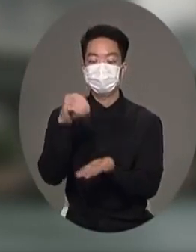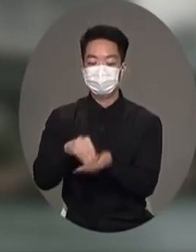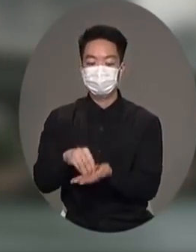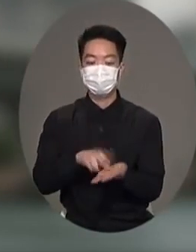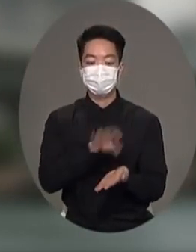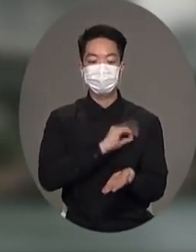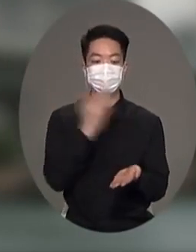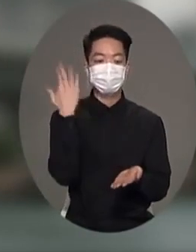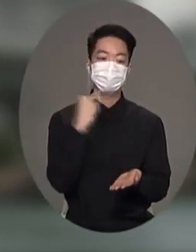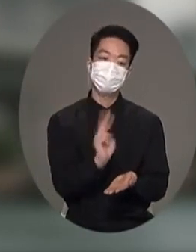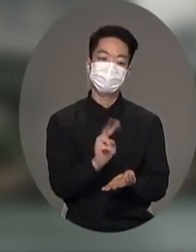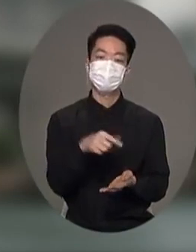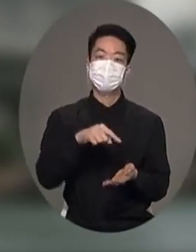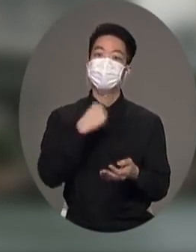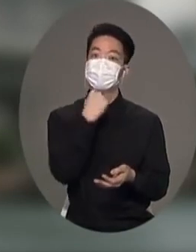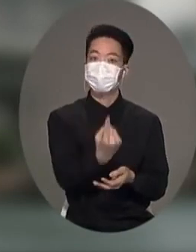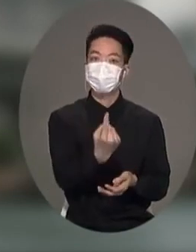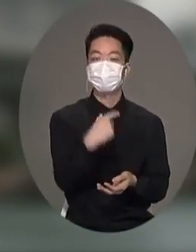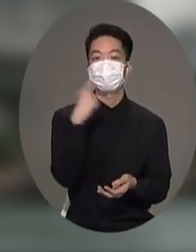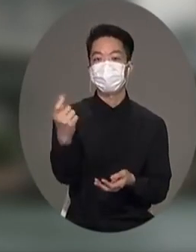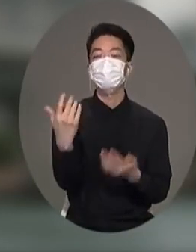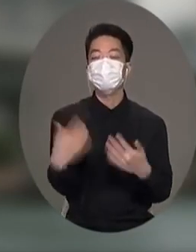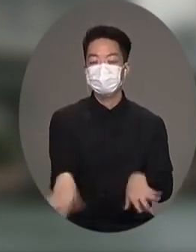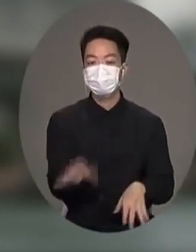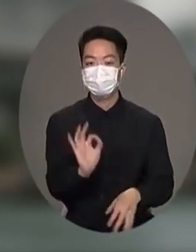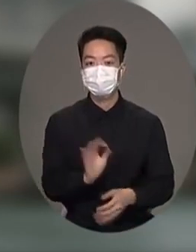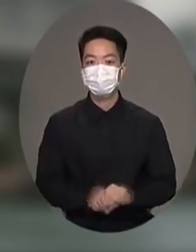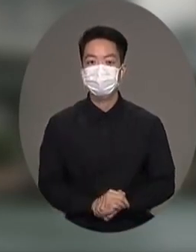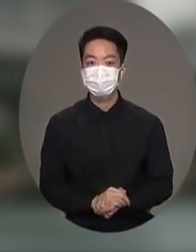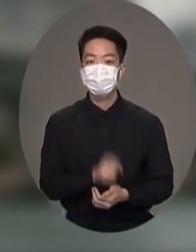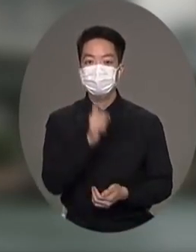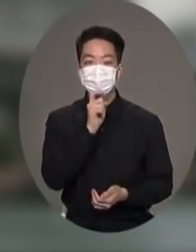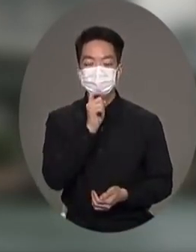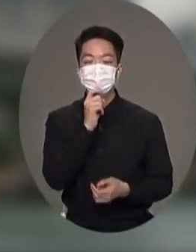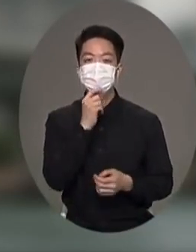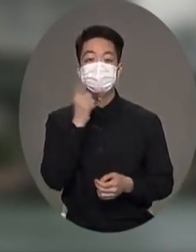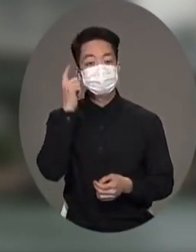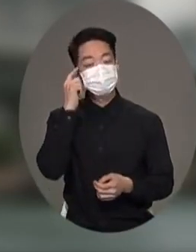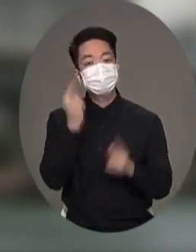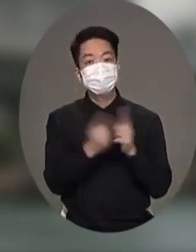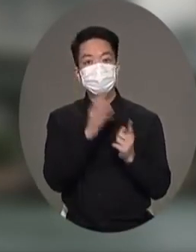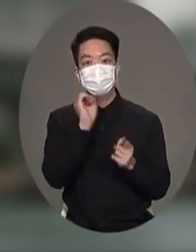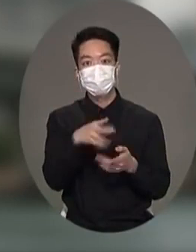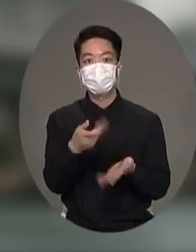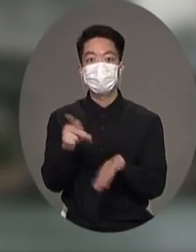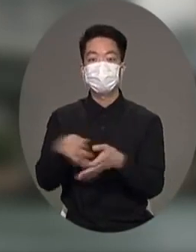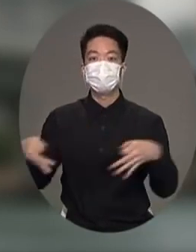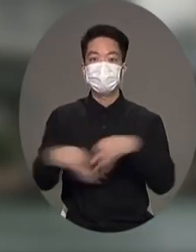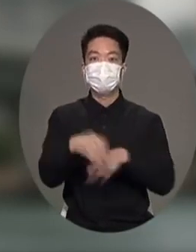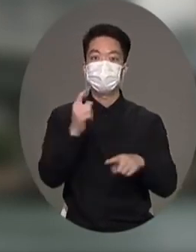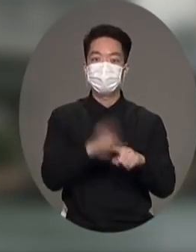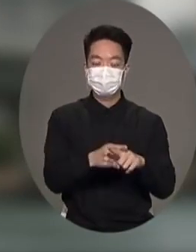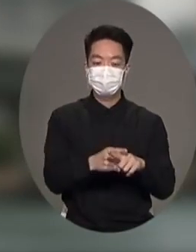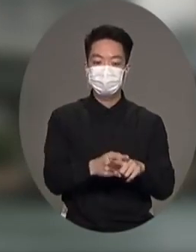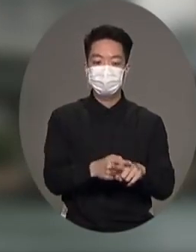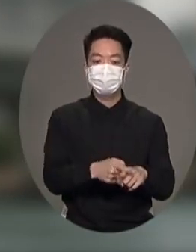往安排繳交1蚊象徵式租金。有知情人士估計，該租約實際總額至少需